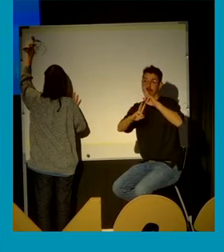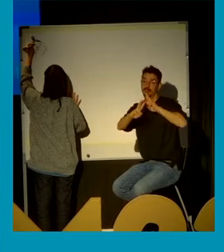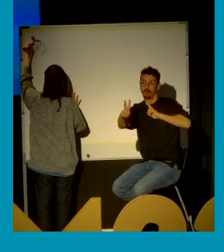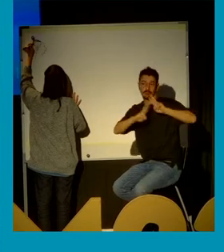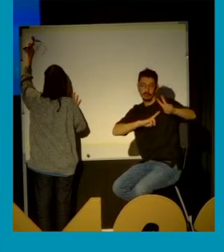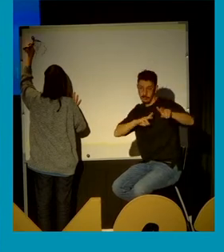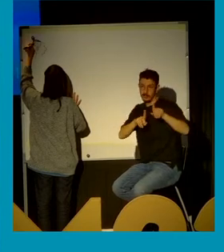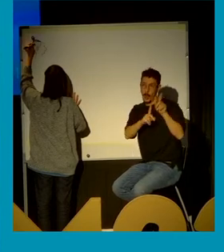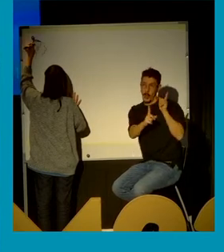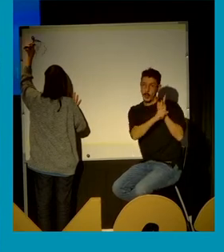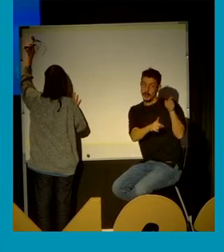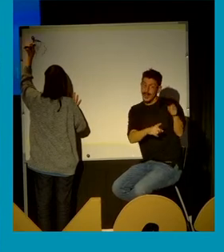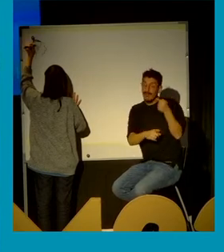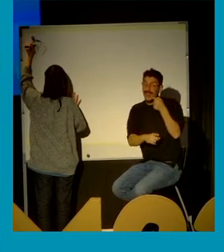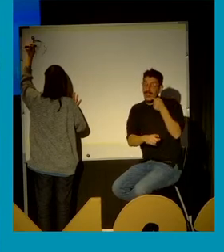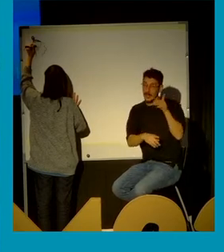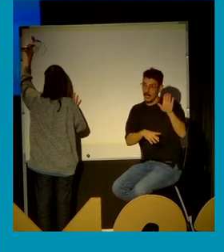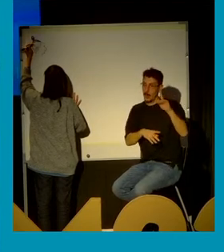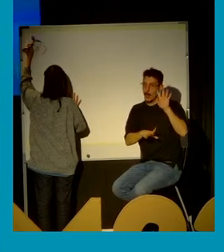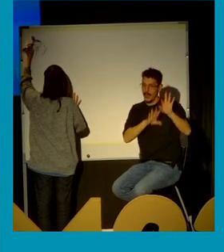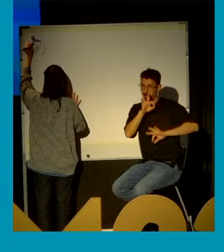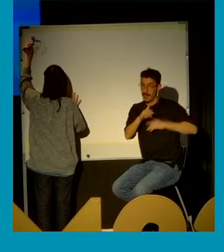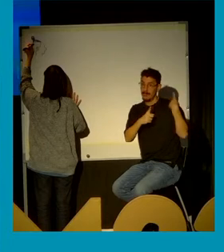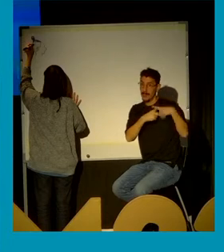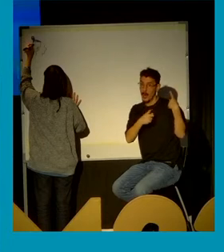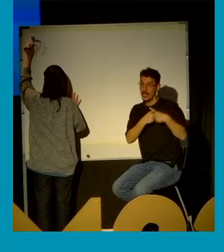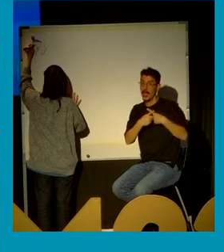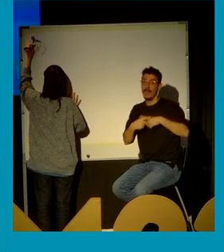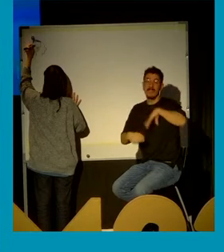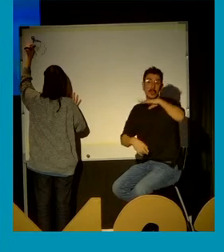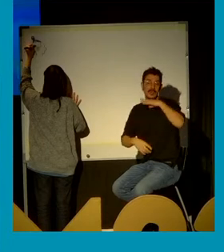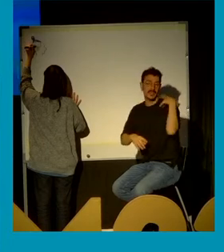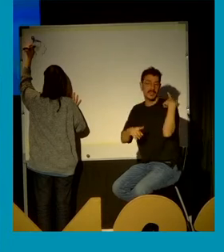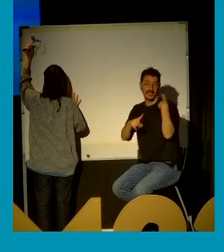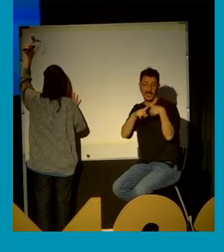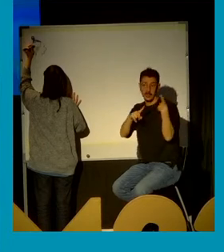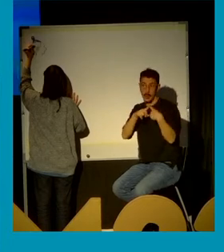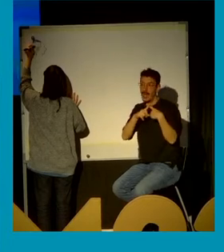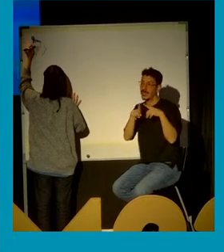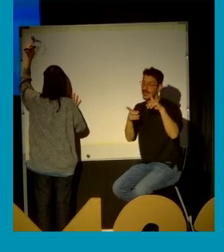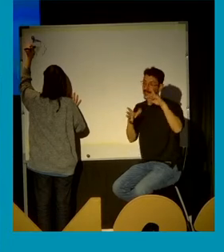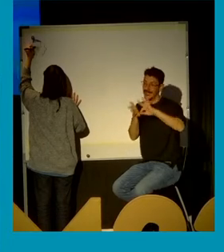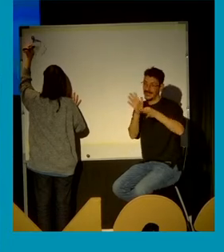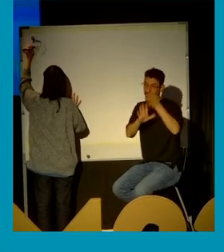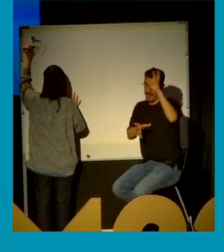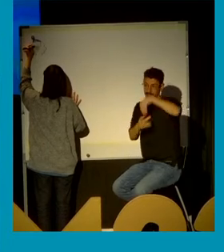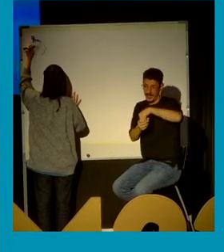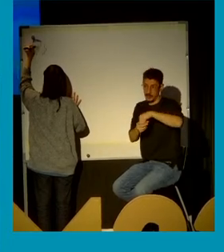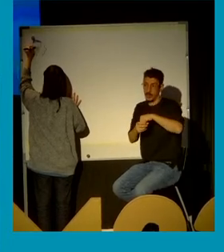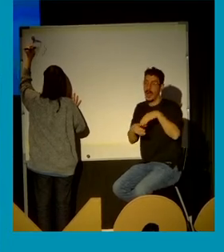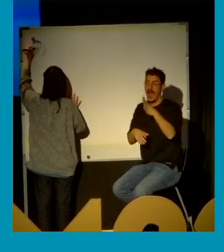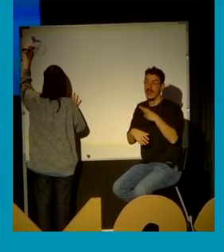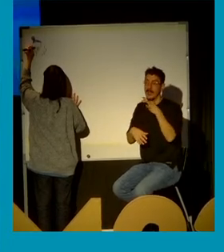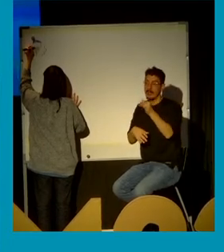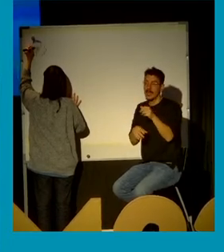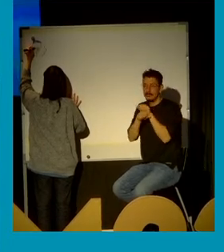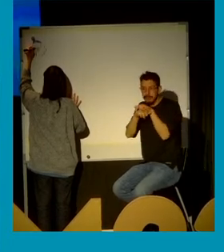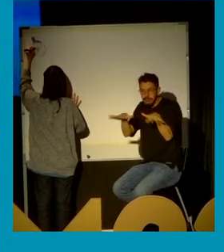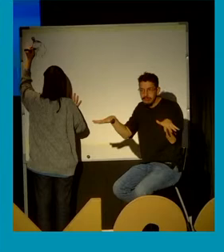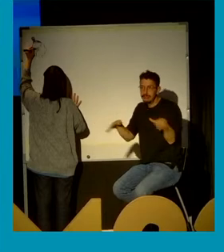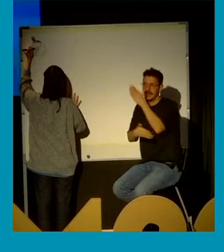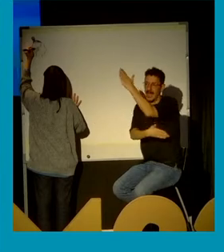sexuals són sistemàtiques, són sistèmiques, són transversals, són també